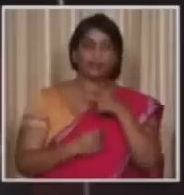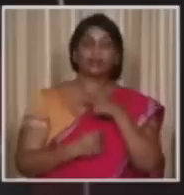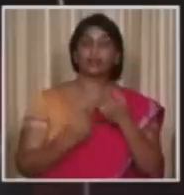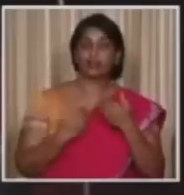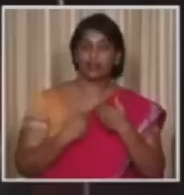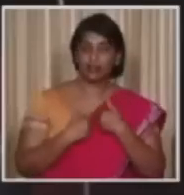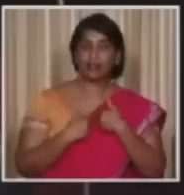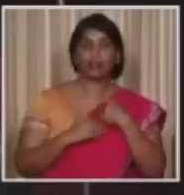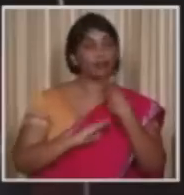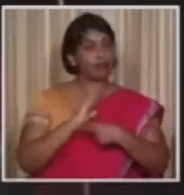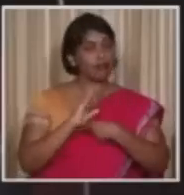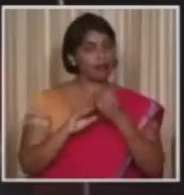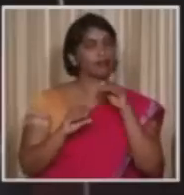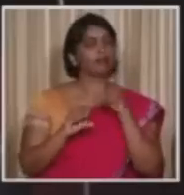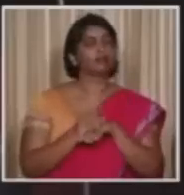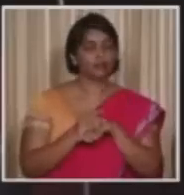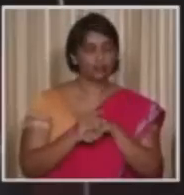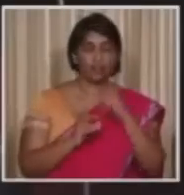අපි රට තුල